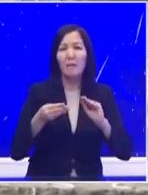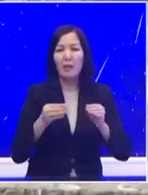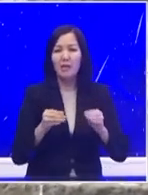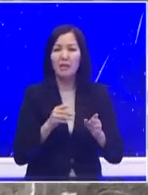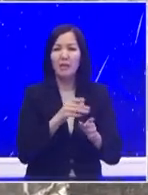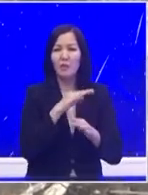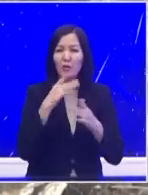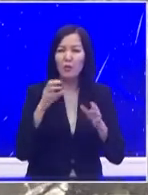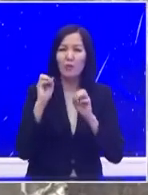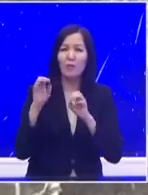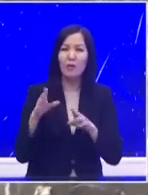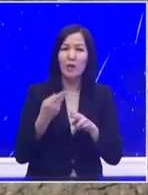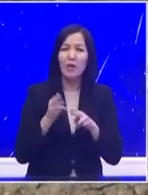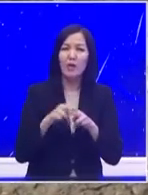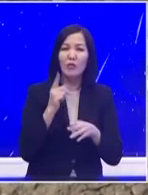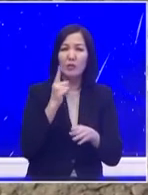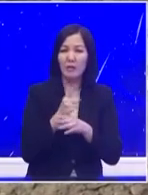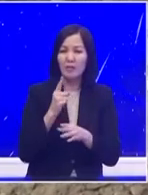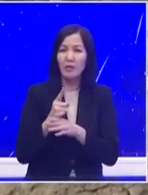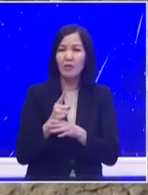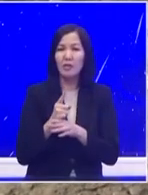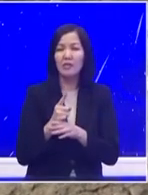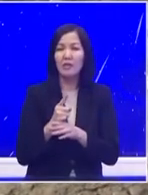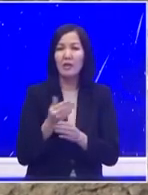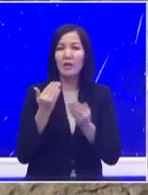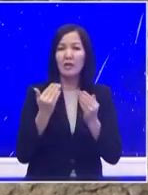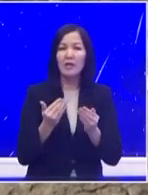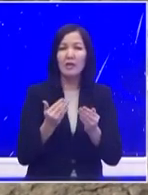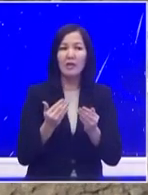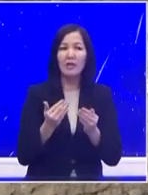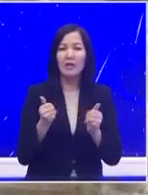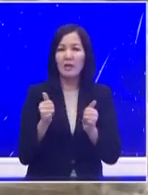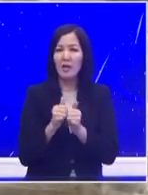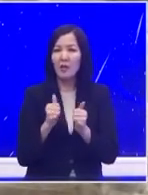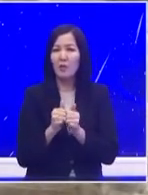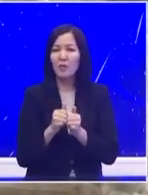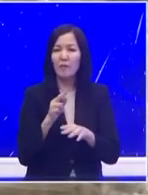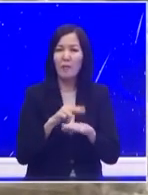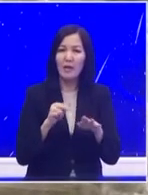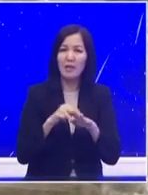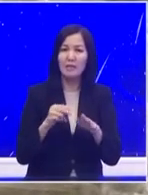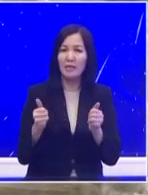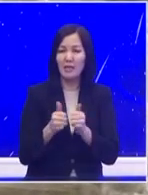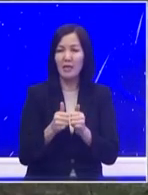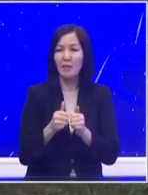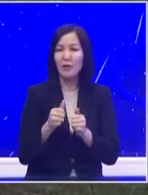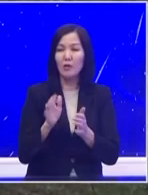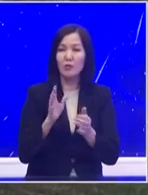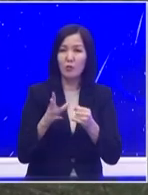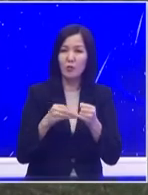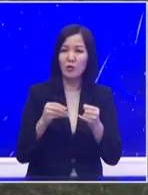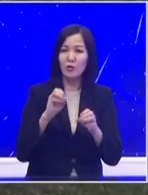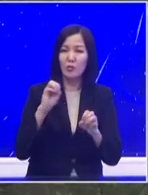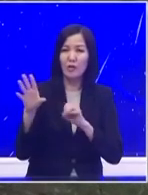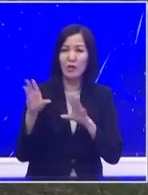мнению экологов, категорически запрещено. Аналогичная картина и в окрестностях районного отдела полиции, и даже больше. По периметру